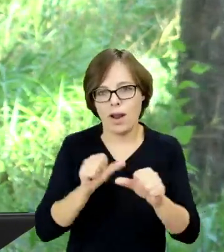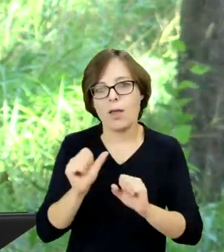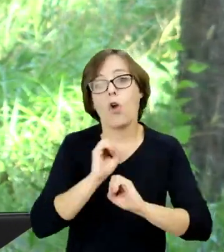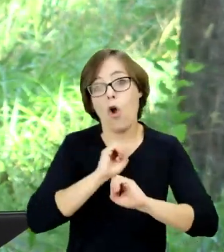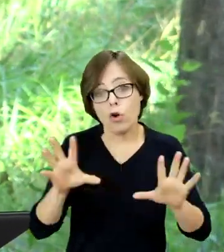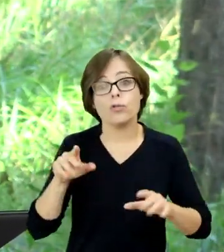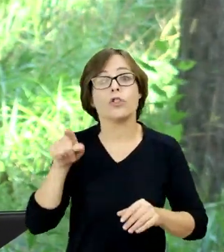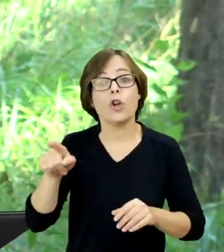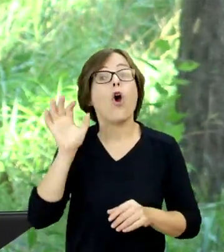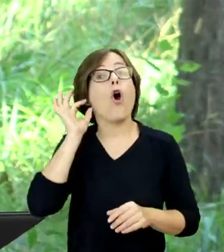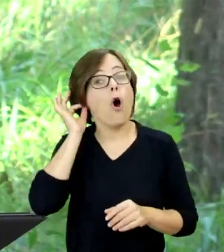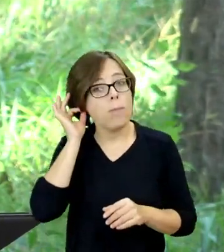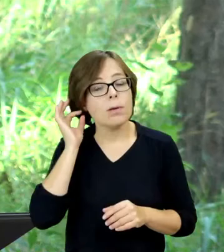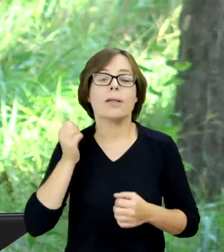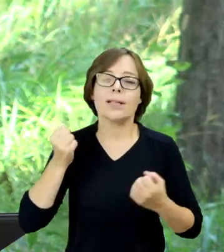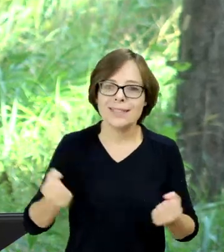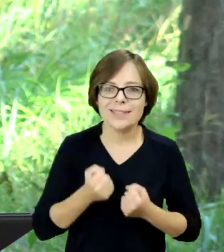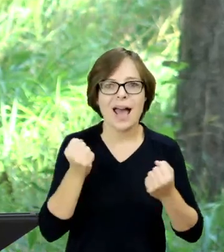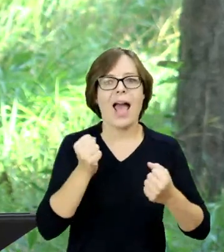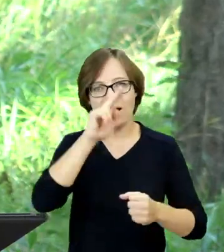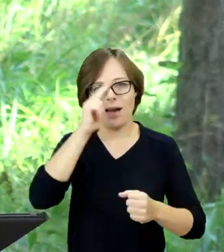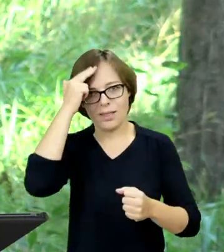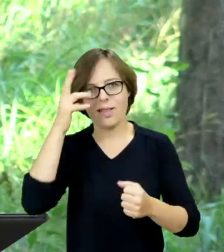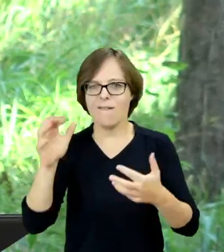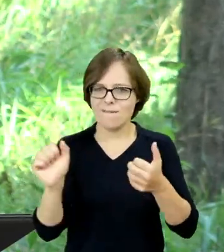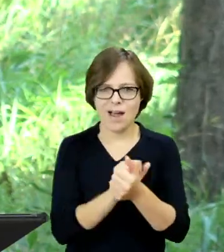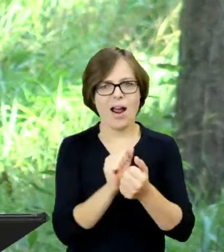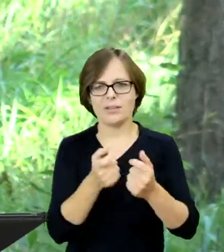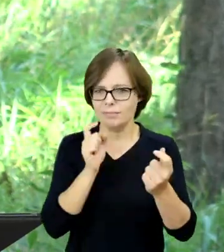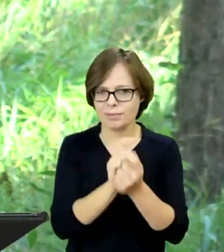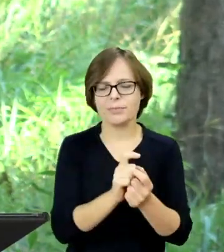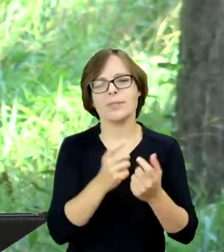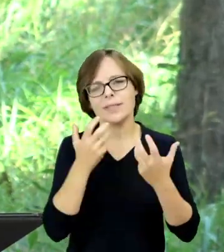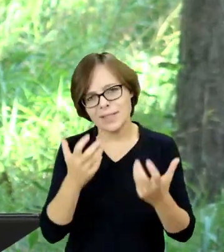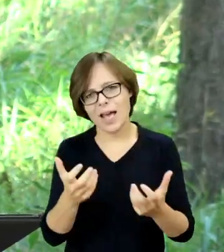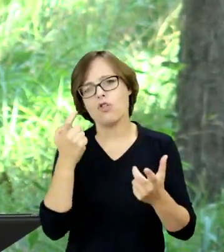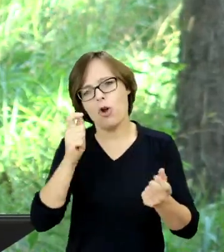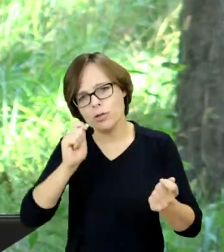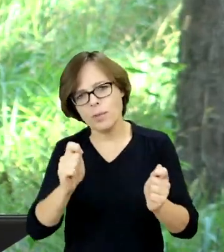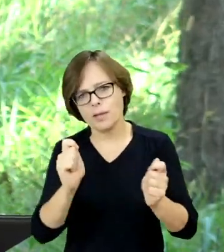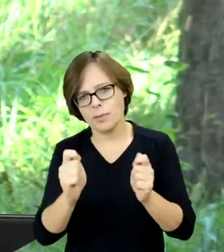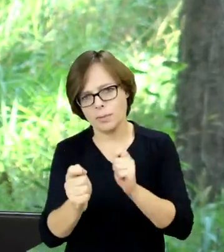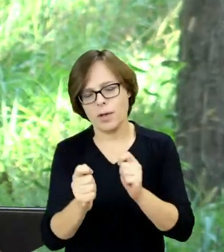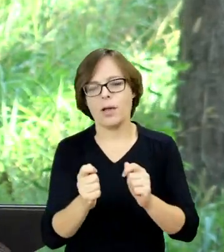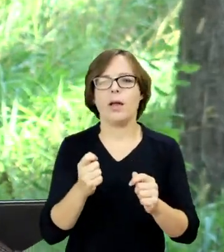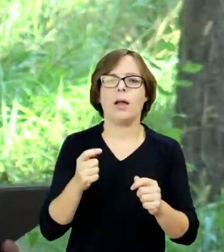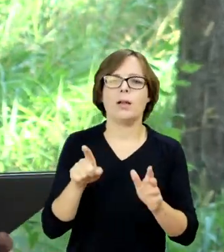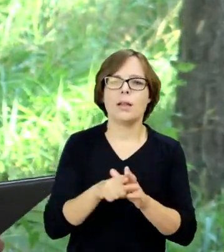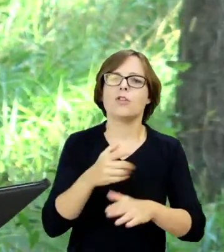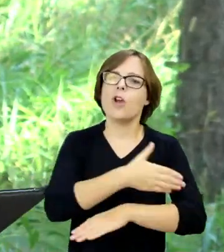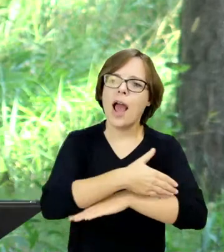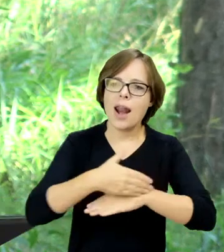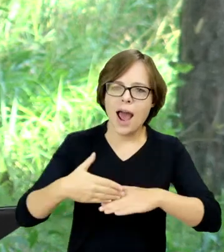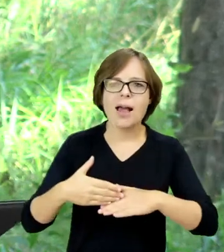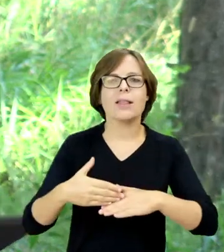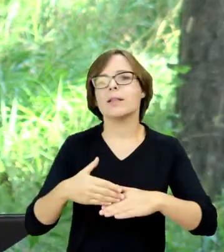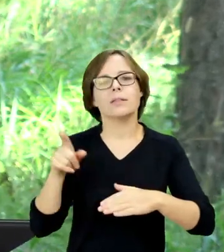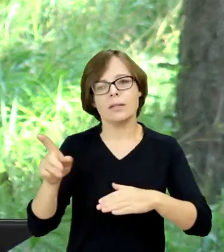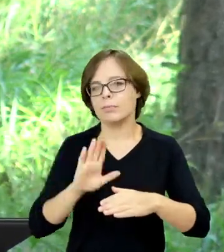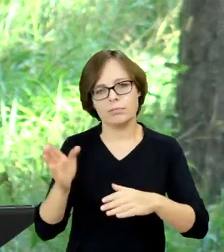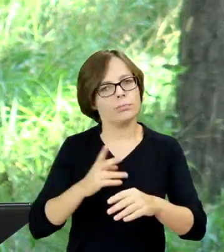nią na rozmaite sposoby negocjować i raz po raz te granice przekraczają. Mamy